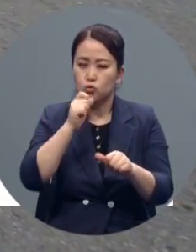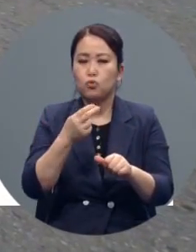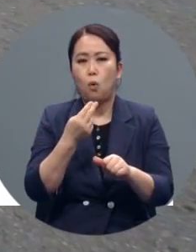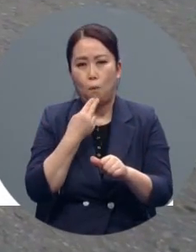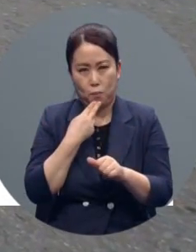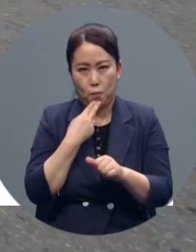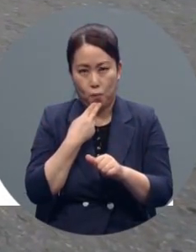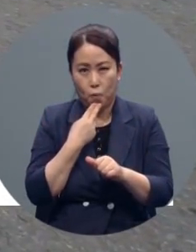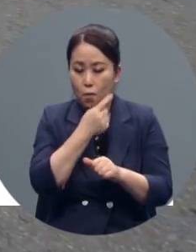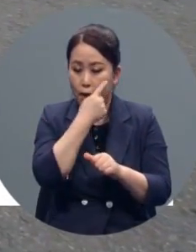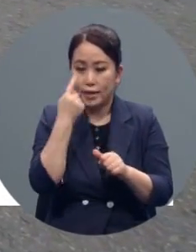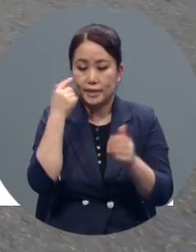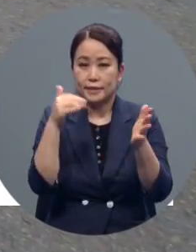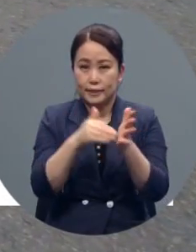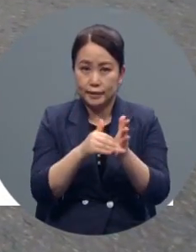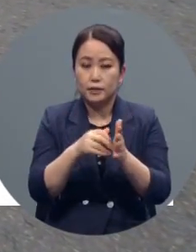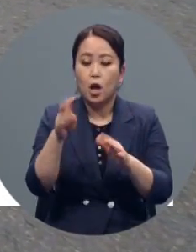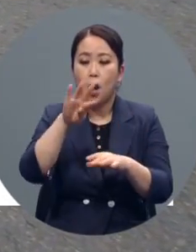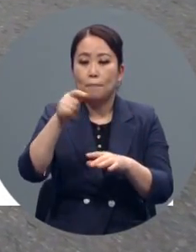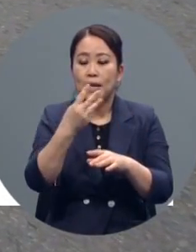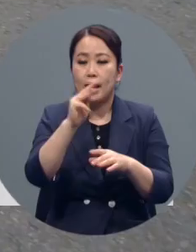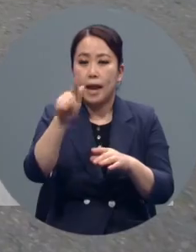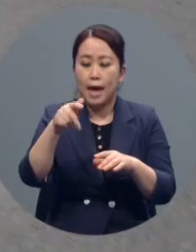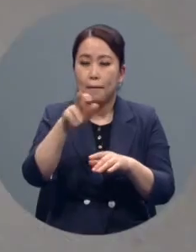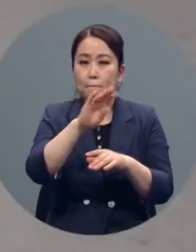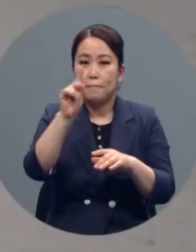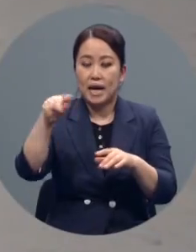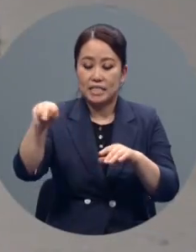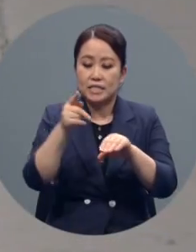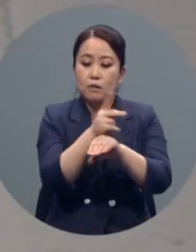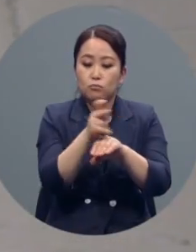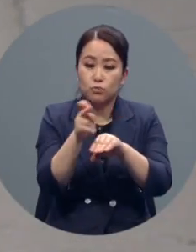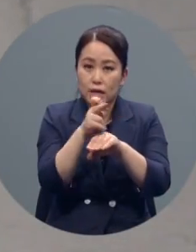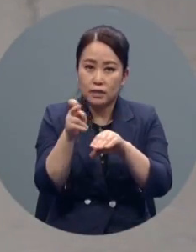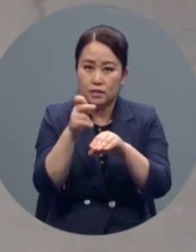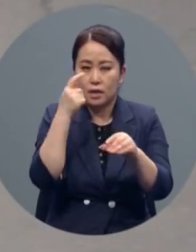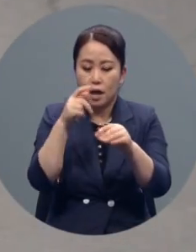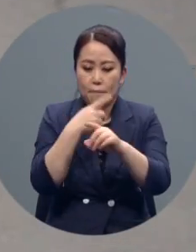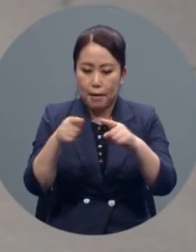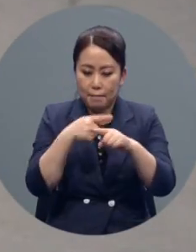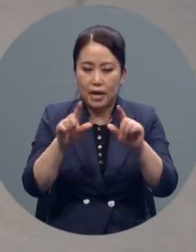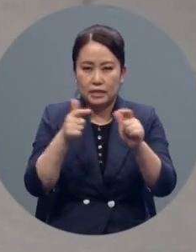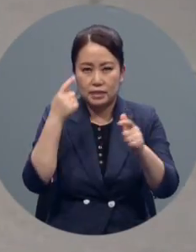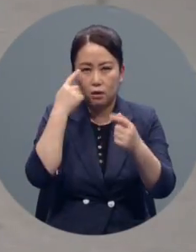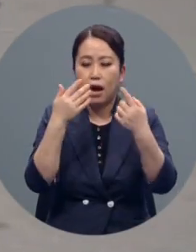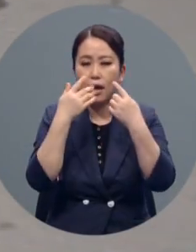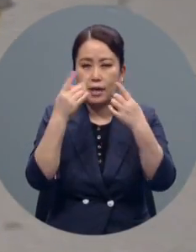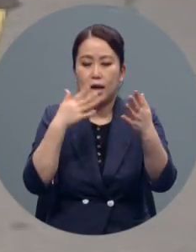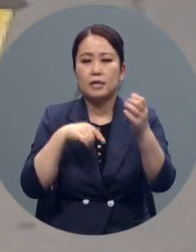아닌 것을 확인하고 블랙박스 분석 등 정확한 경위를 조사하고 있습니다